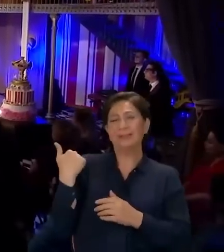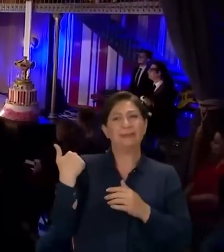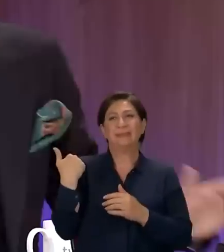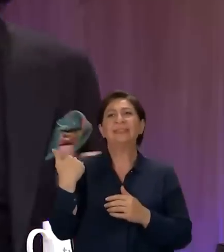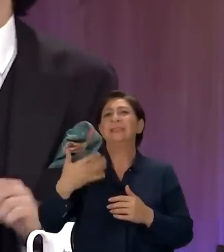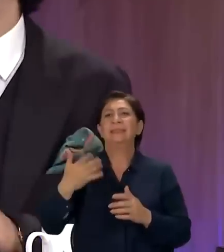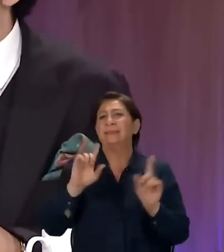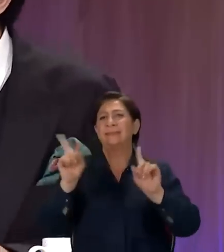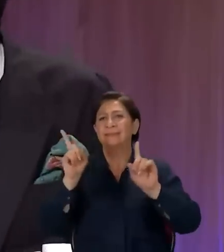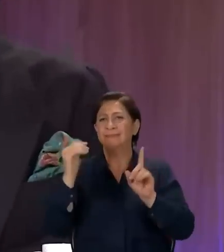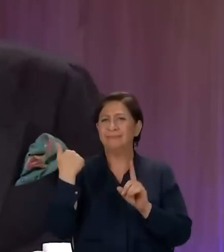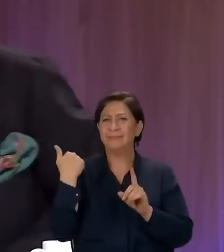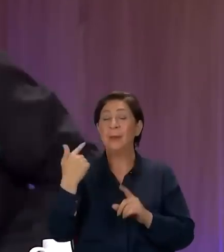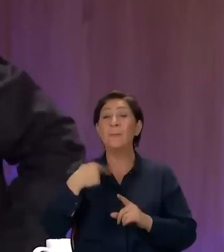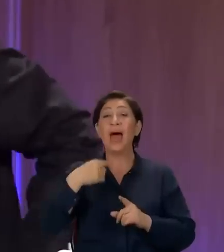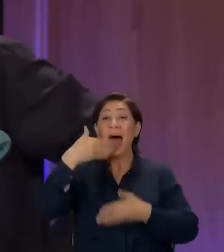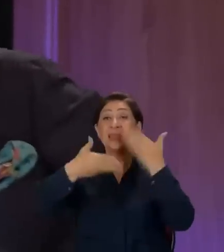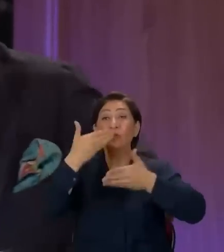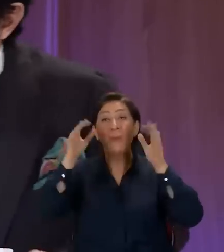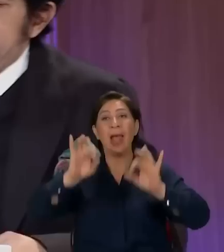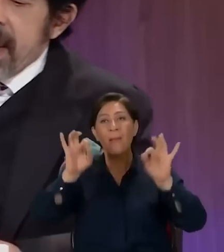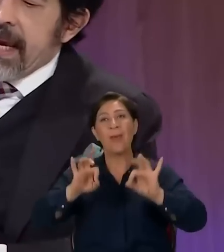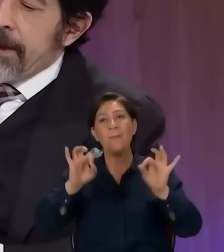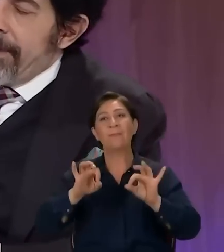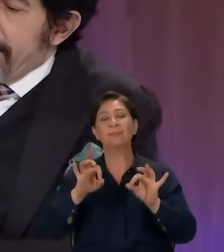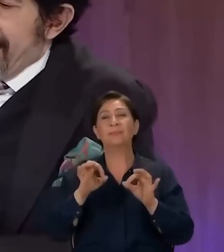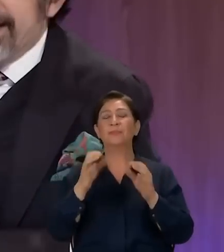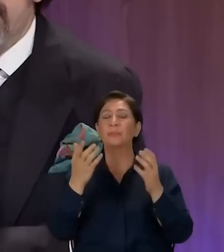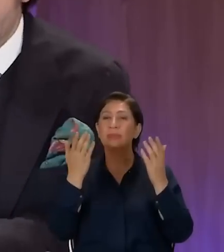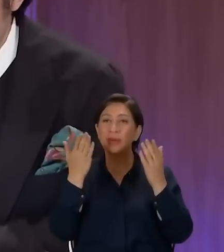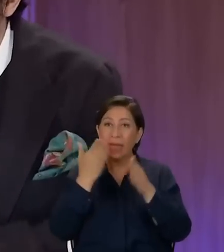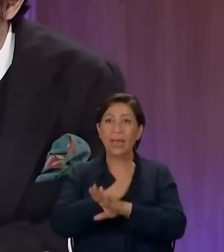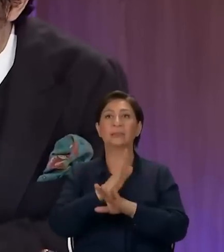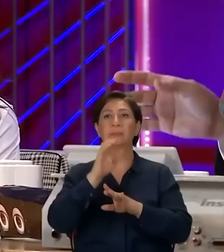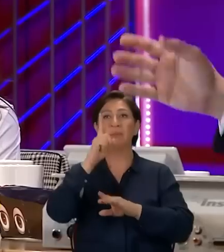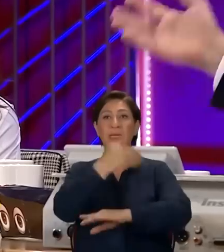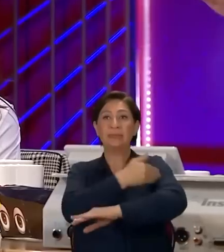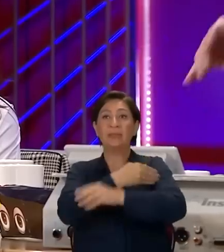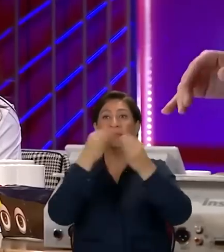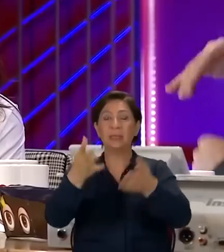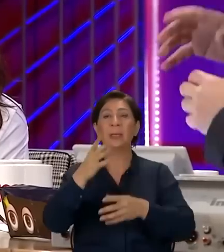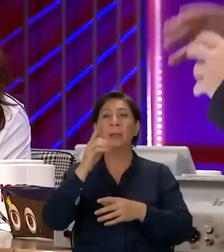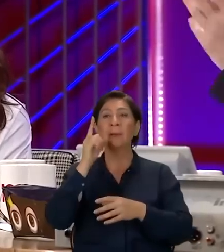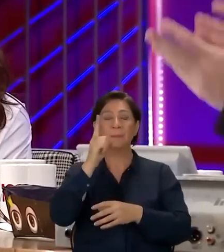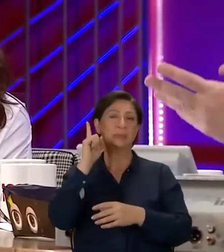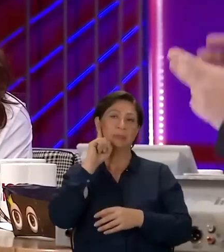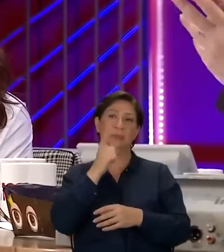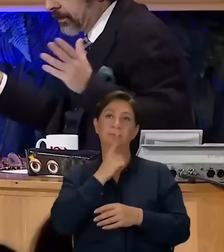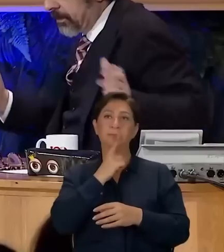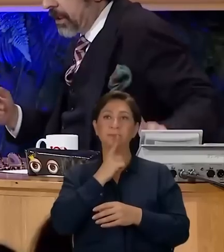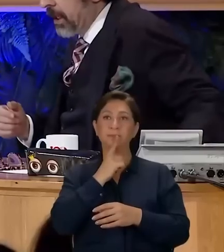çevirmesini istememiştik ve ben bunu anlatıp duruyorum. Yani ve hakikaten şöyle bir hizmet yapmışız. Bir